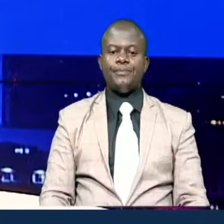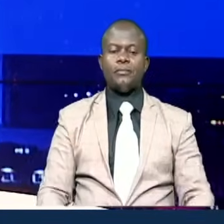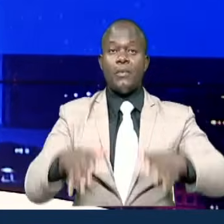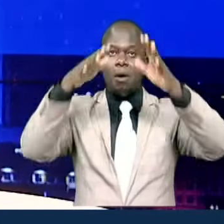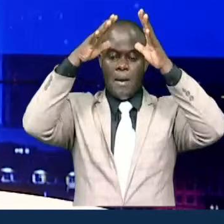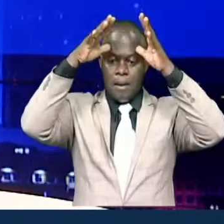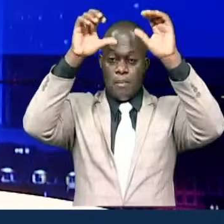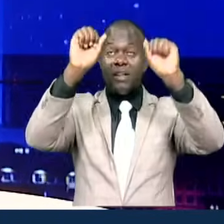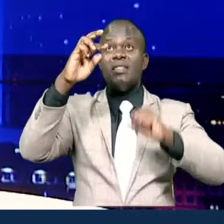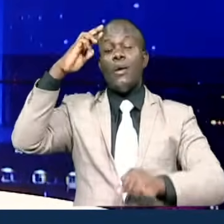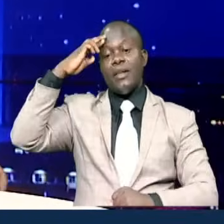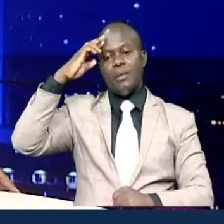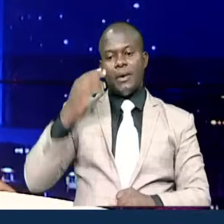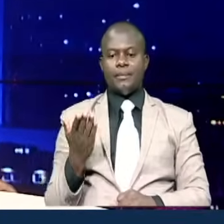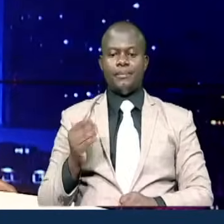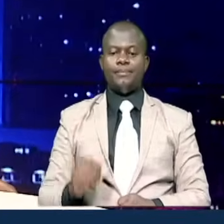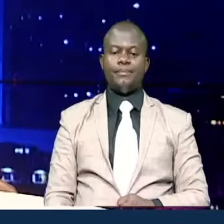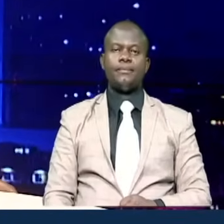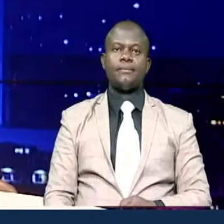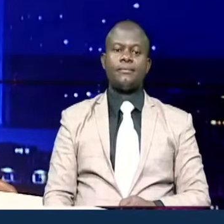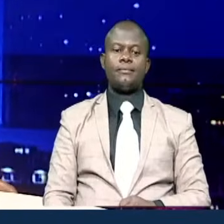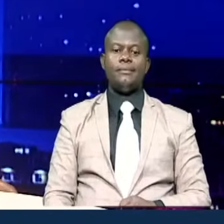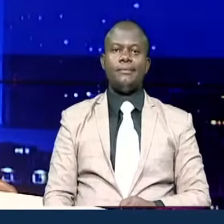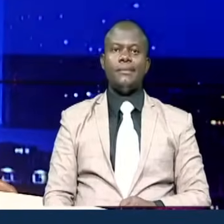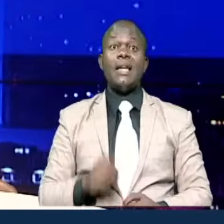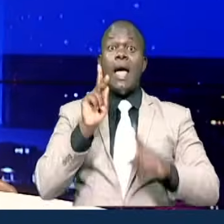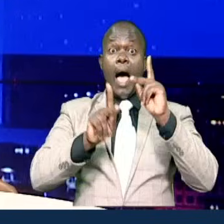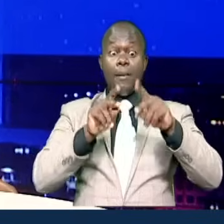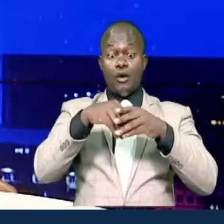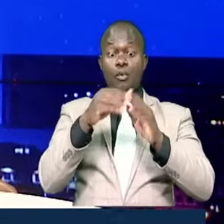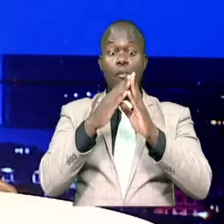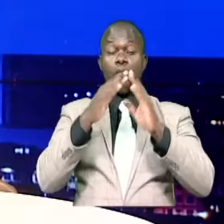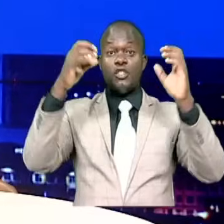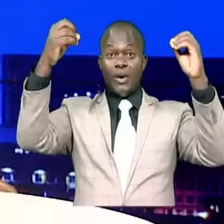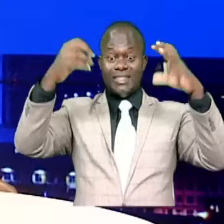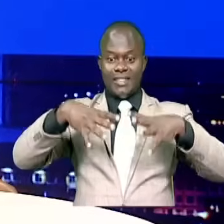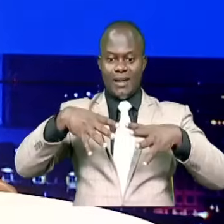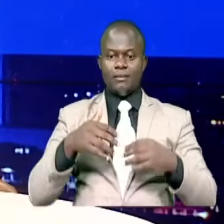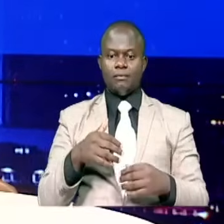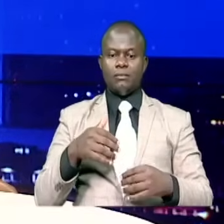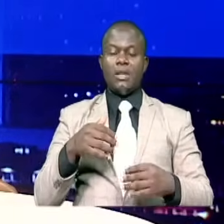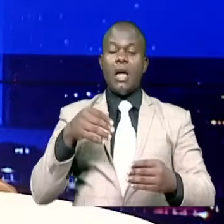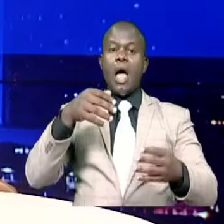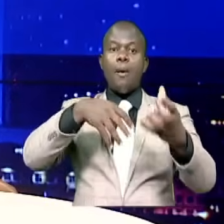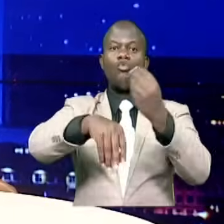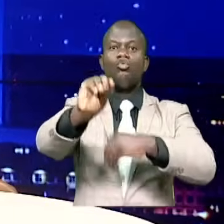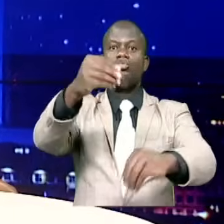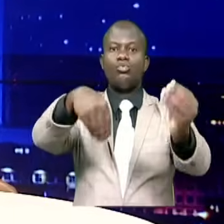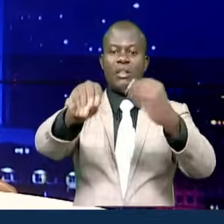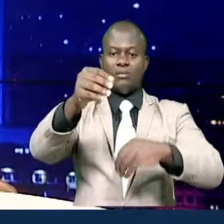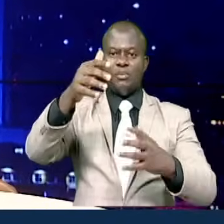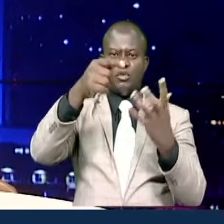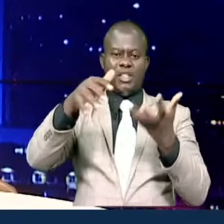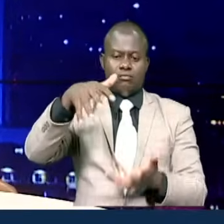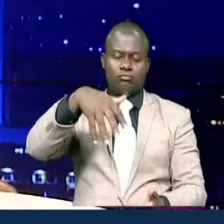Perezida wayibuka reka duhindure ingingo hari abaturage bo mu mujyi wa Kigali ndetse n'abaranguza ibicuruzwa bitandukanye bavuga ko iyi minsi mikuru